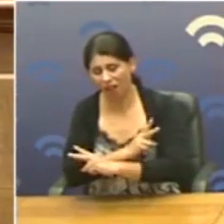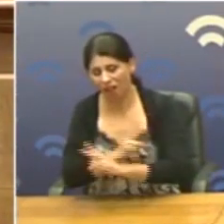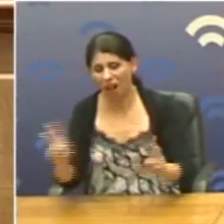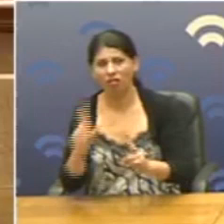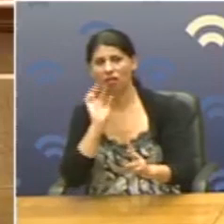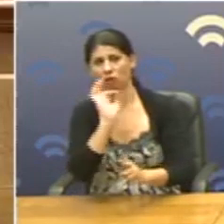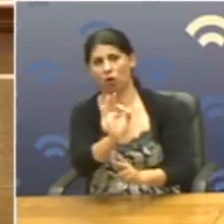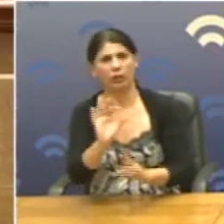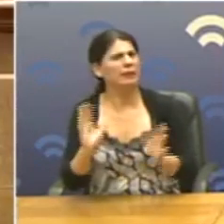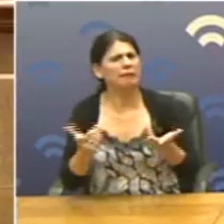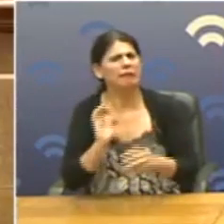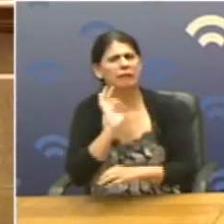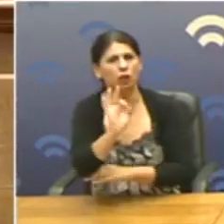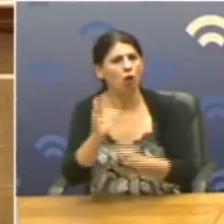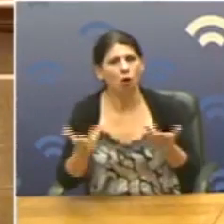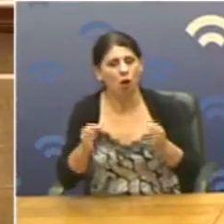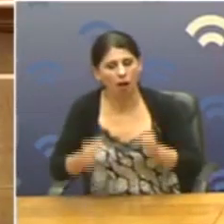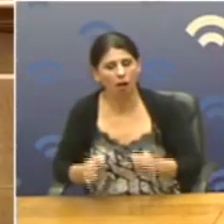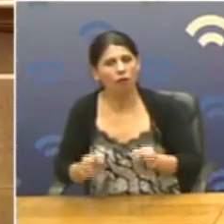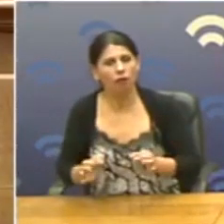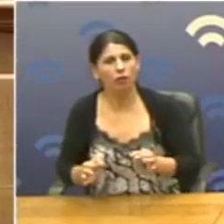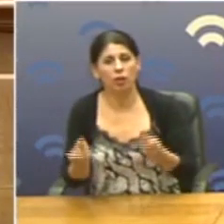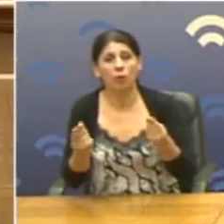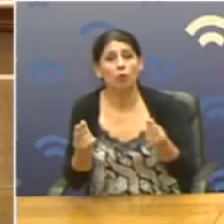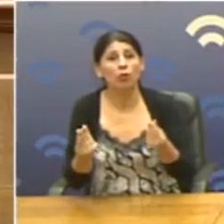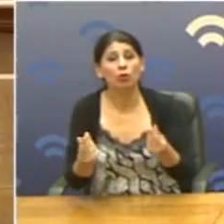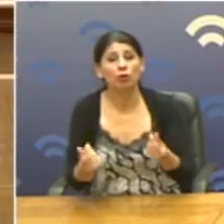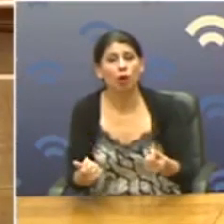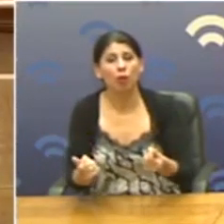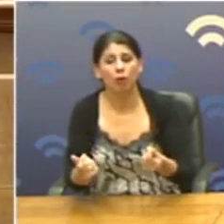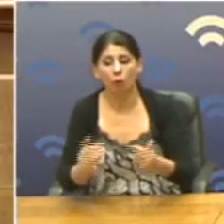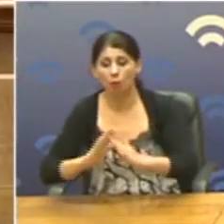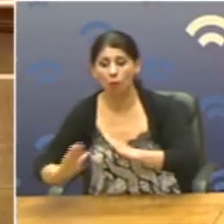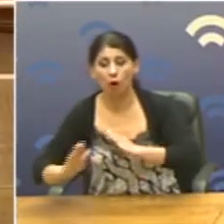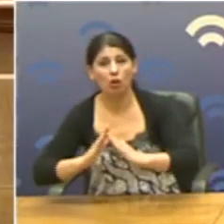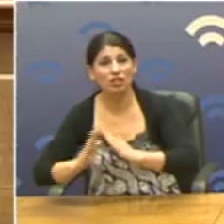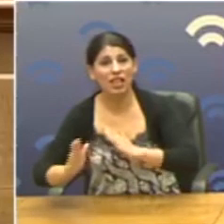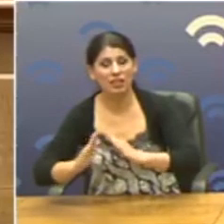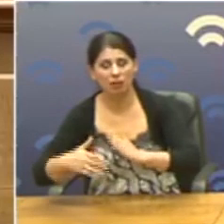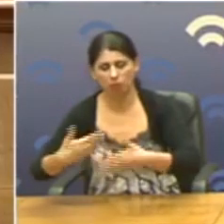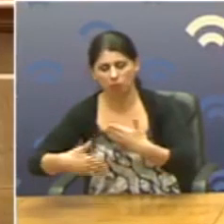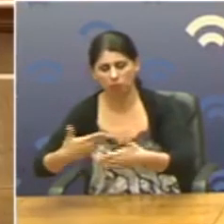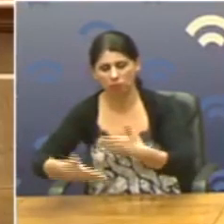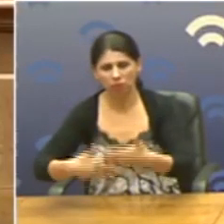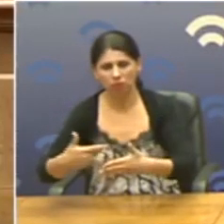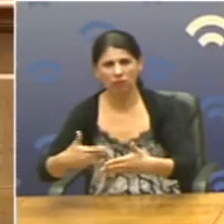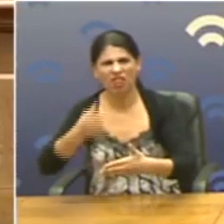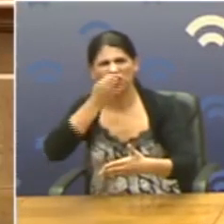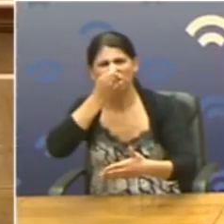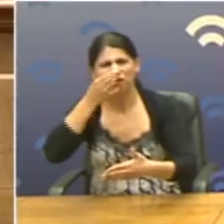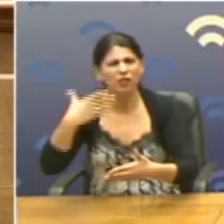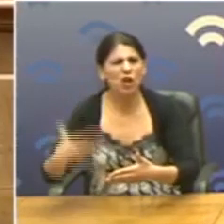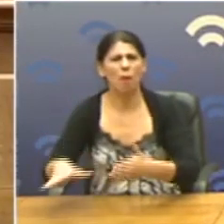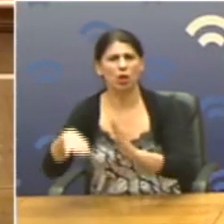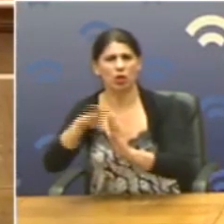οι στόχοι? Το πώς θα θωρακιστούν μια σειρά από θεσμοί του σάπιου αυτού